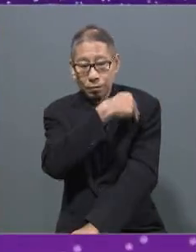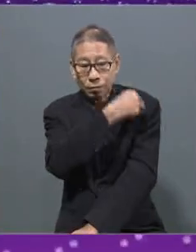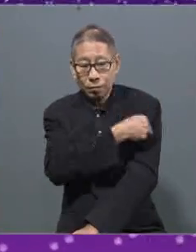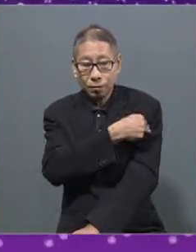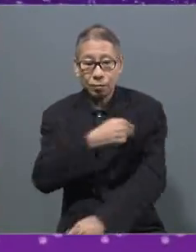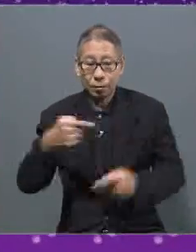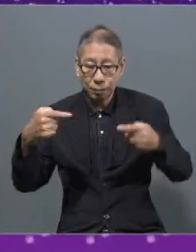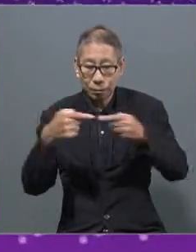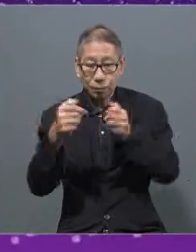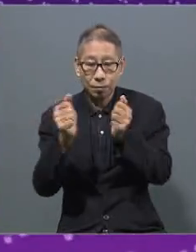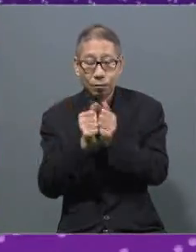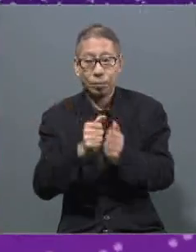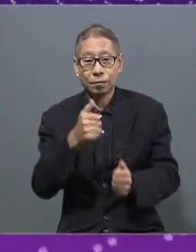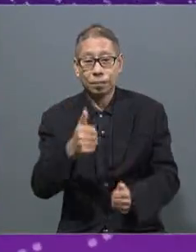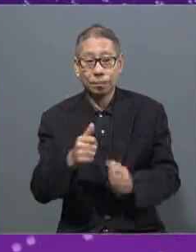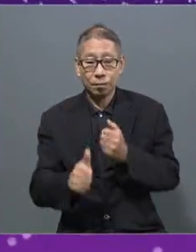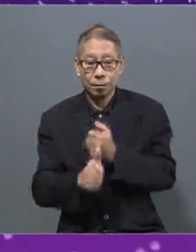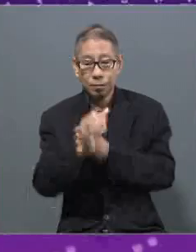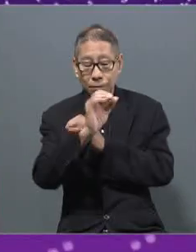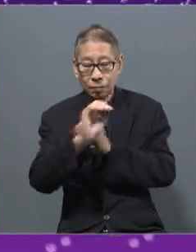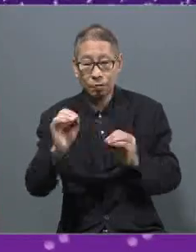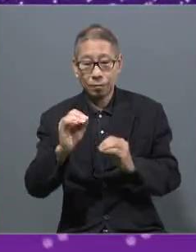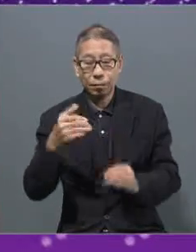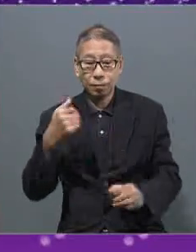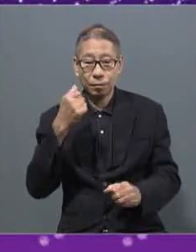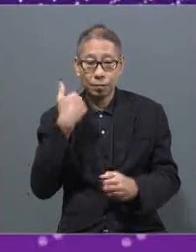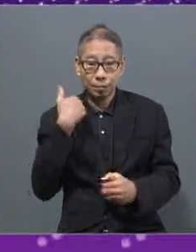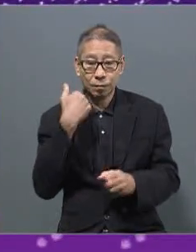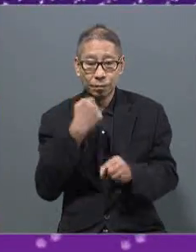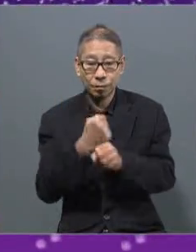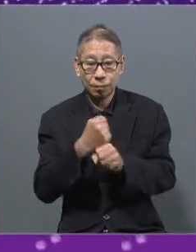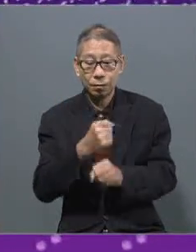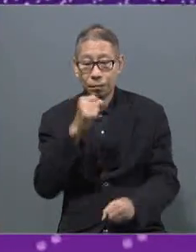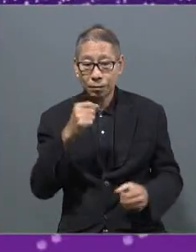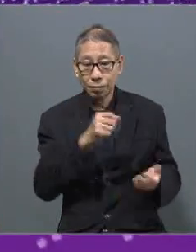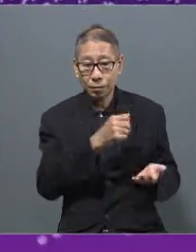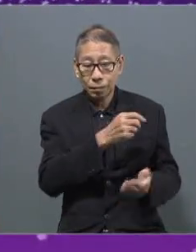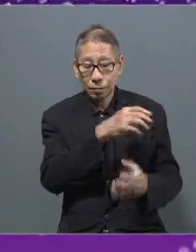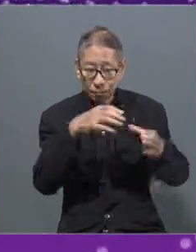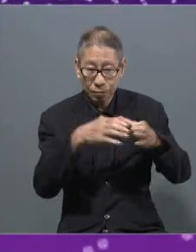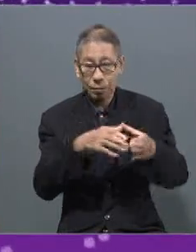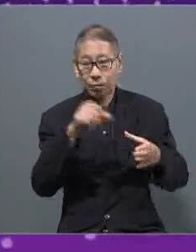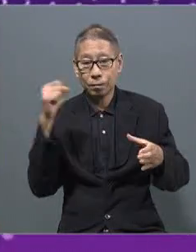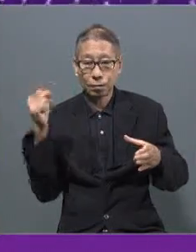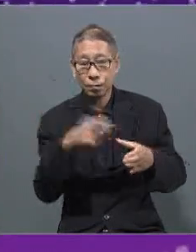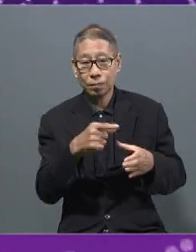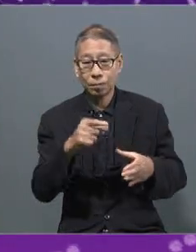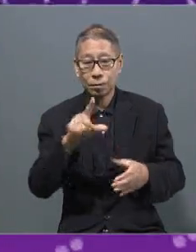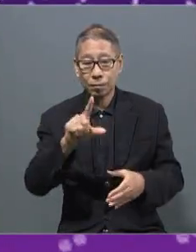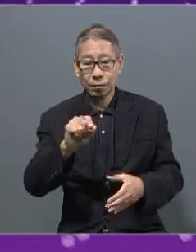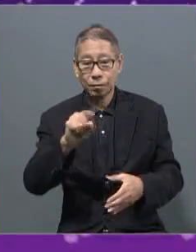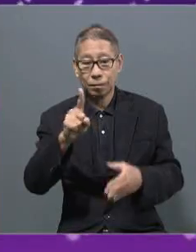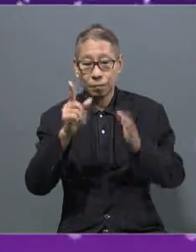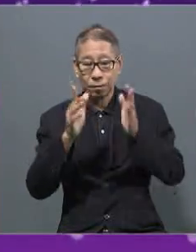เหมาะสมและปลอดภัยเมิร์ทนี่ก็มาจาก Medical Emergency Response Team นะครับมี21คนด้วย